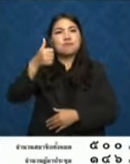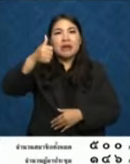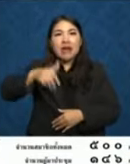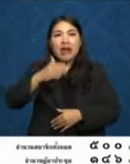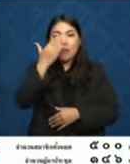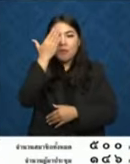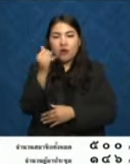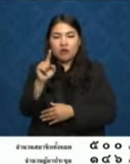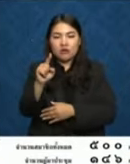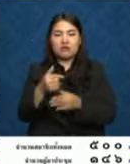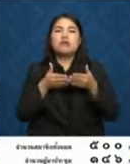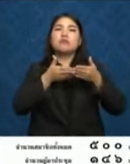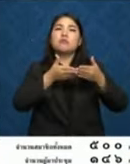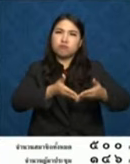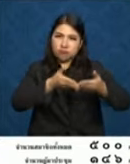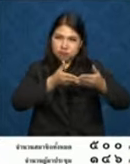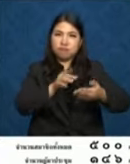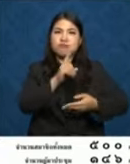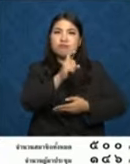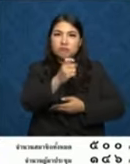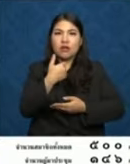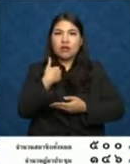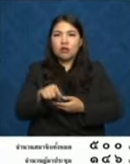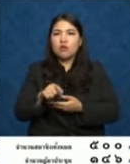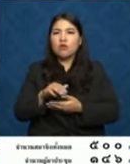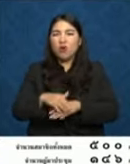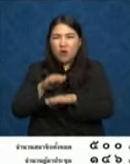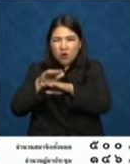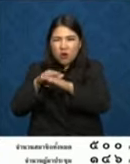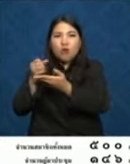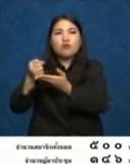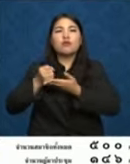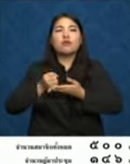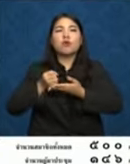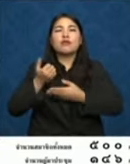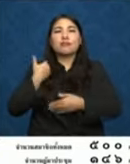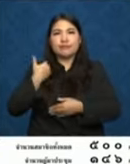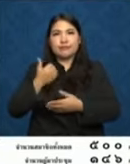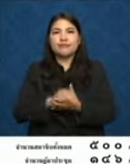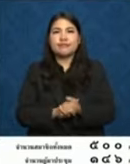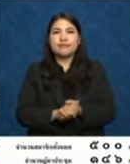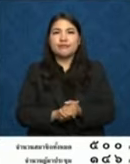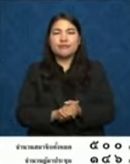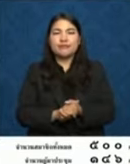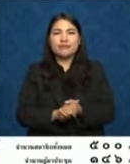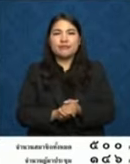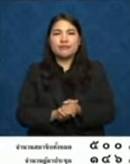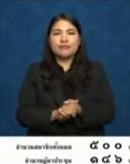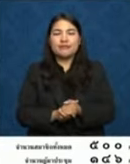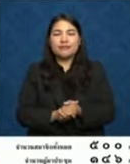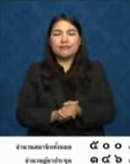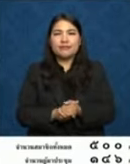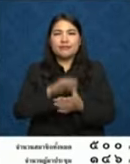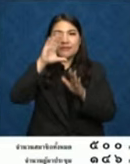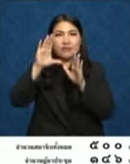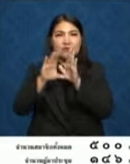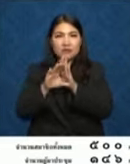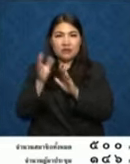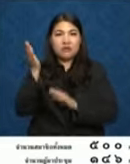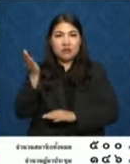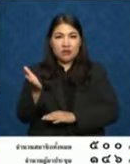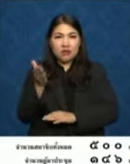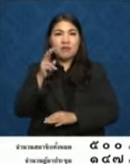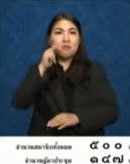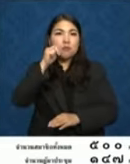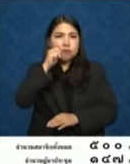เรือชำรุดจึงขอความอนุเคราะห์จากกรมเจ้าท่าและหน่วยงานเกี่ยวข้องซ่อมแซมให้ด้วยครับครับขอภาพสไลด์ต่อไปครับครับภาพนี้เป็นแท้งน้ำบ